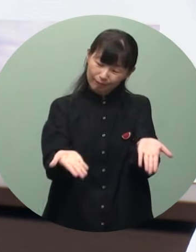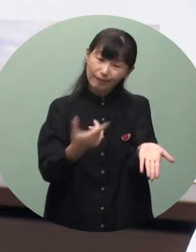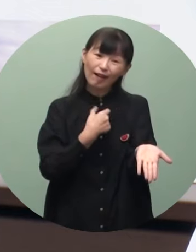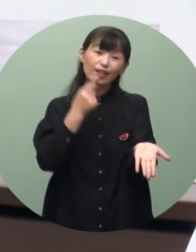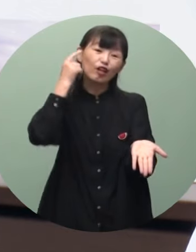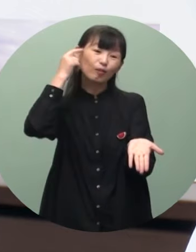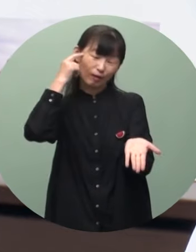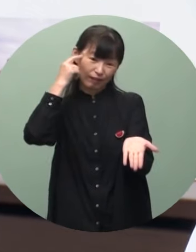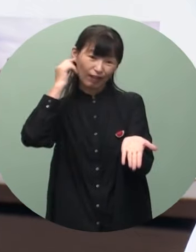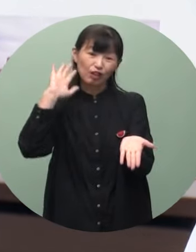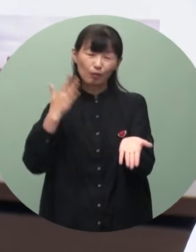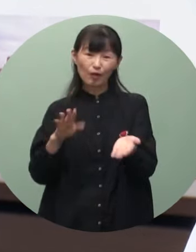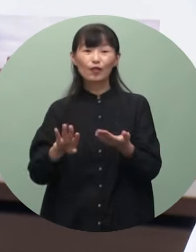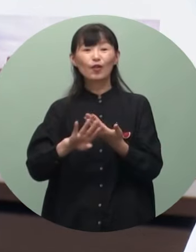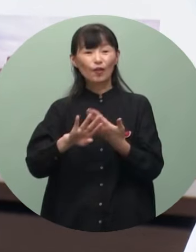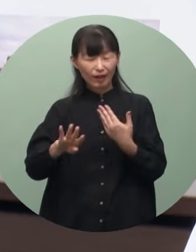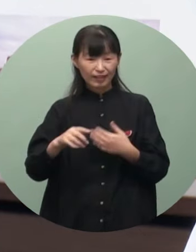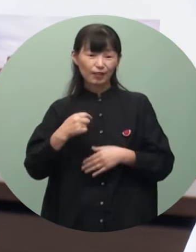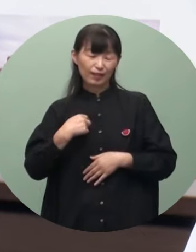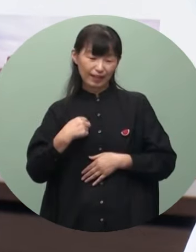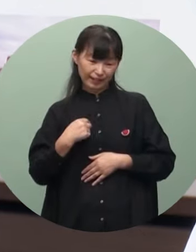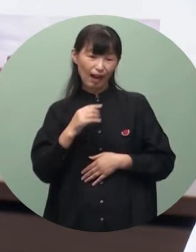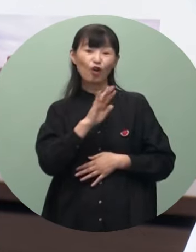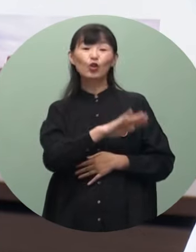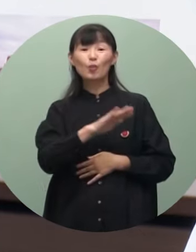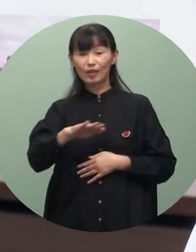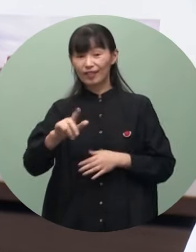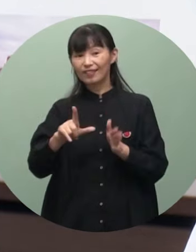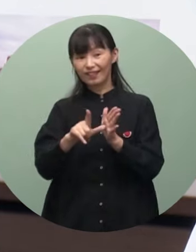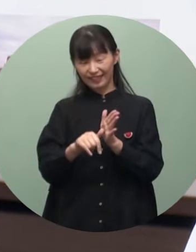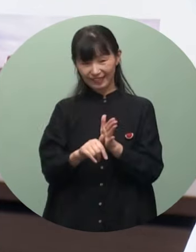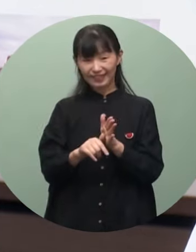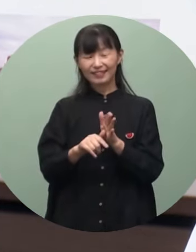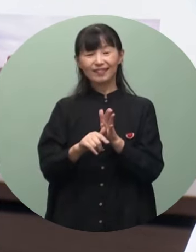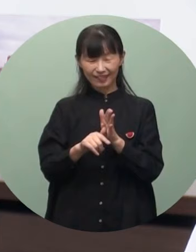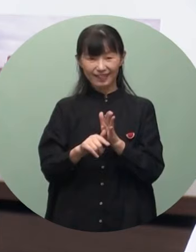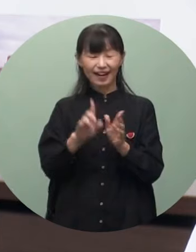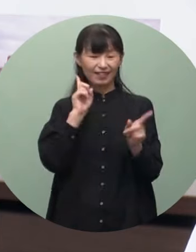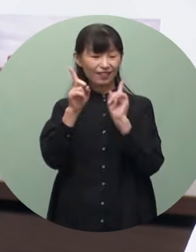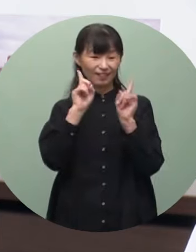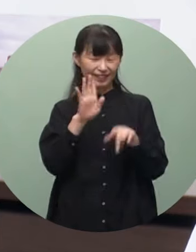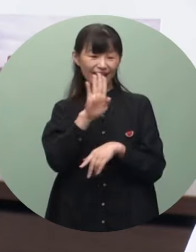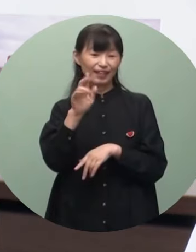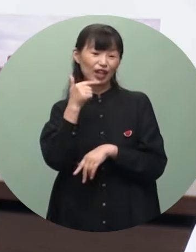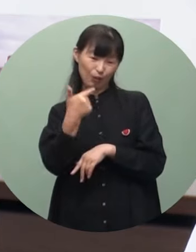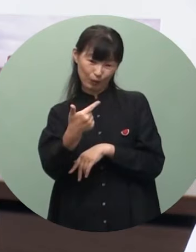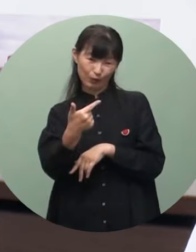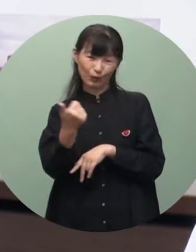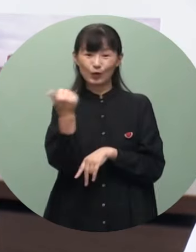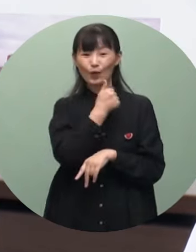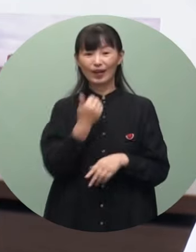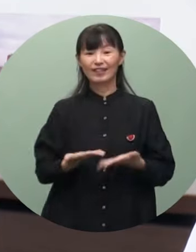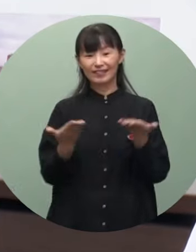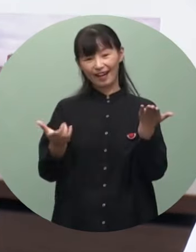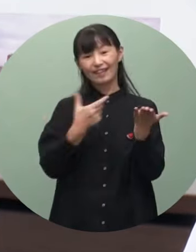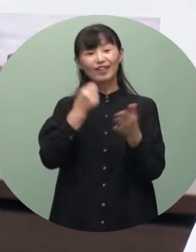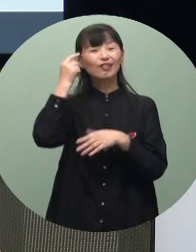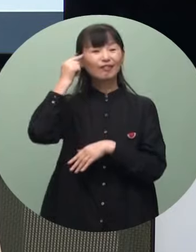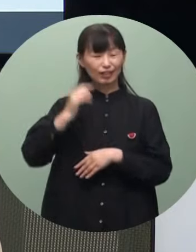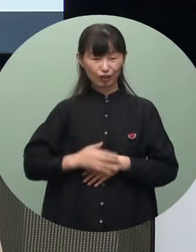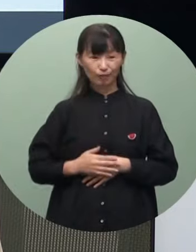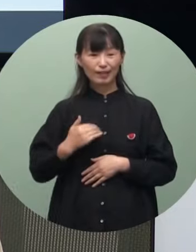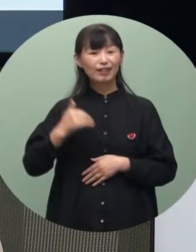うんですけど、それで私が子供の時遊んでたゲームをちょっと紹介したいと思っております